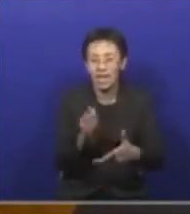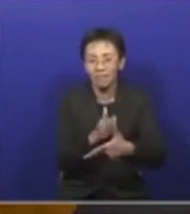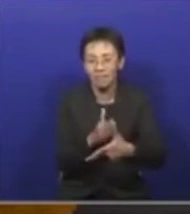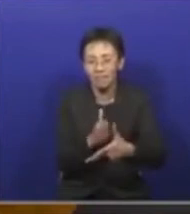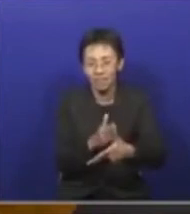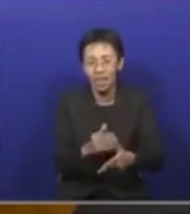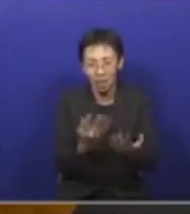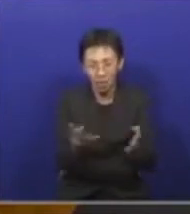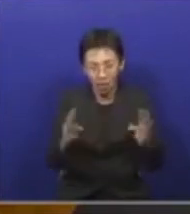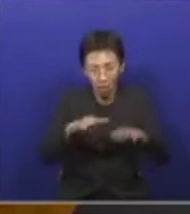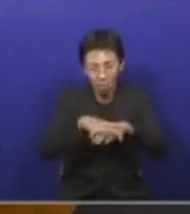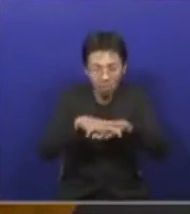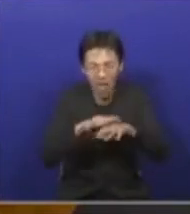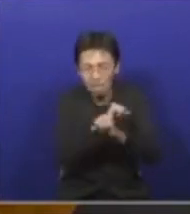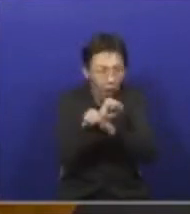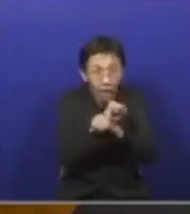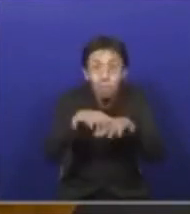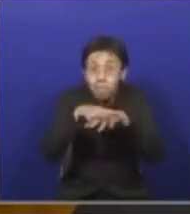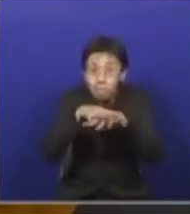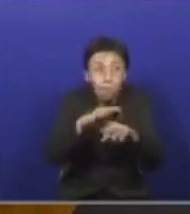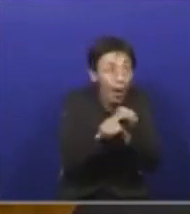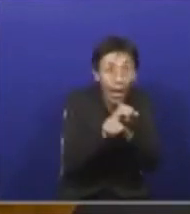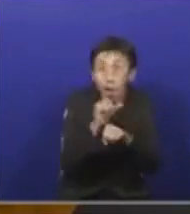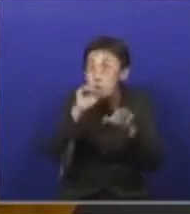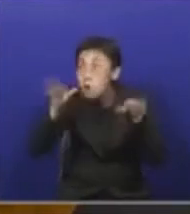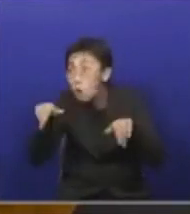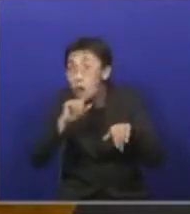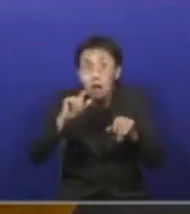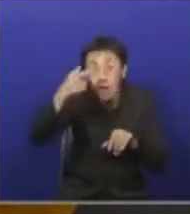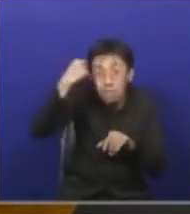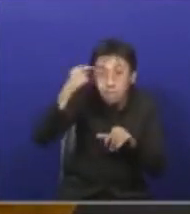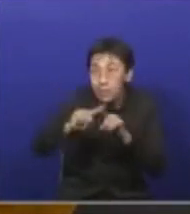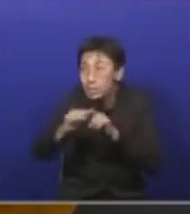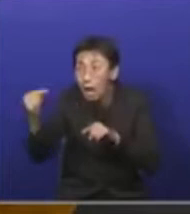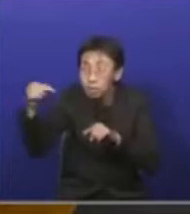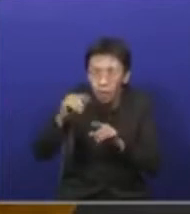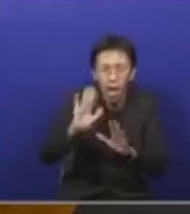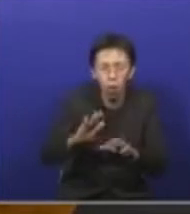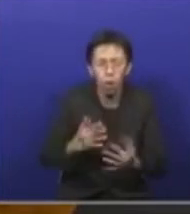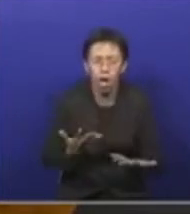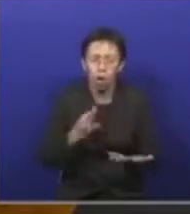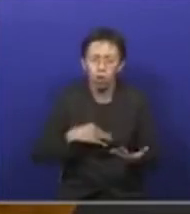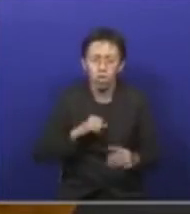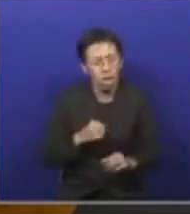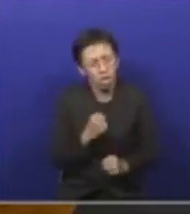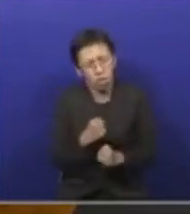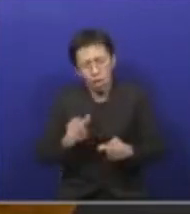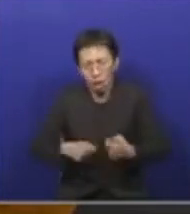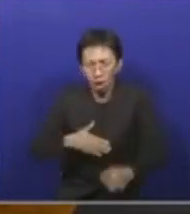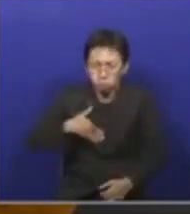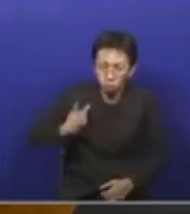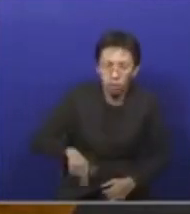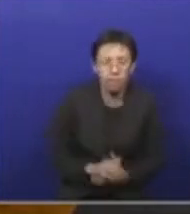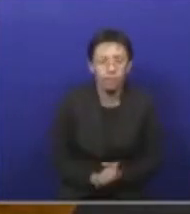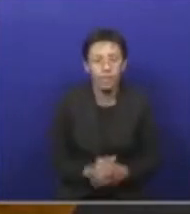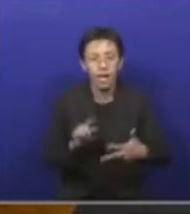เอาแต่ล้อมรั้วสร้างตะข่ายขึ้นมารอบแล้วรอบเล่าเกี่ยวพันแขนขาของตัวเองไม่จบสิ้นนั่นเองครับส่วนน้าแ